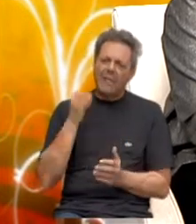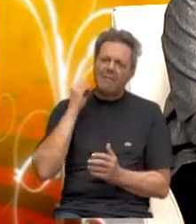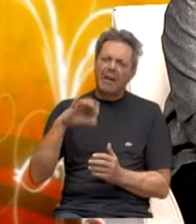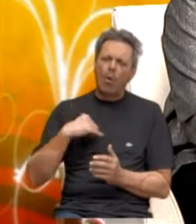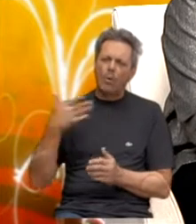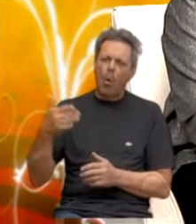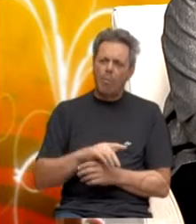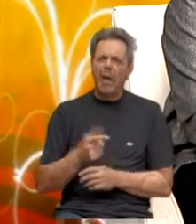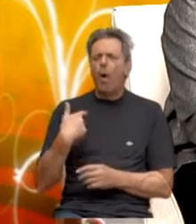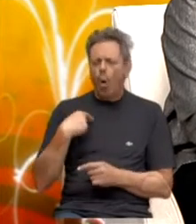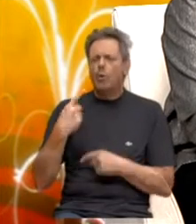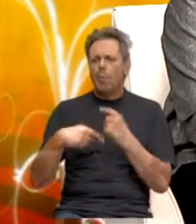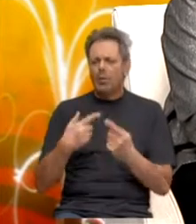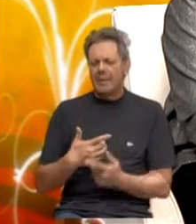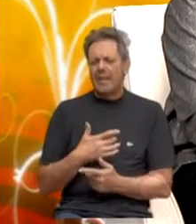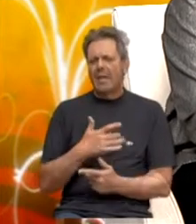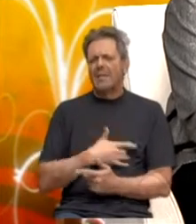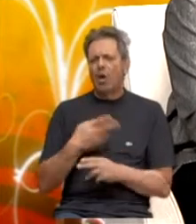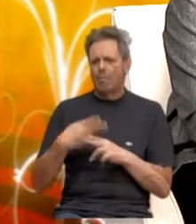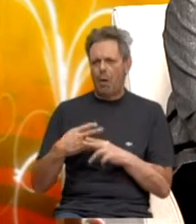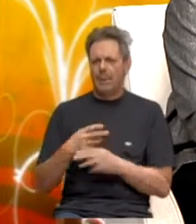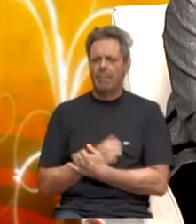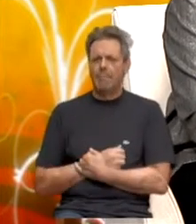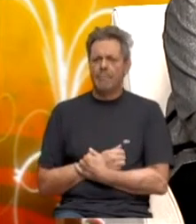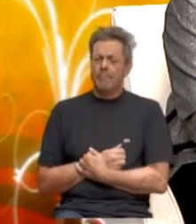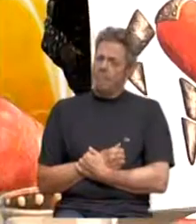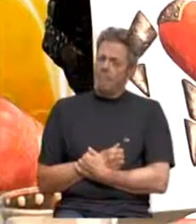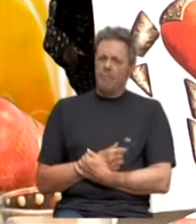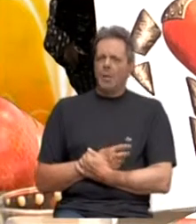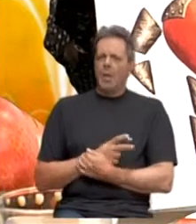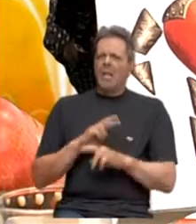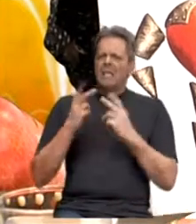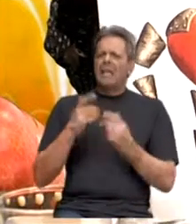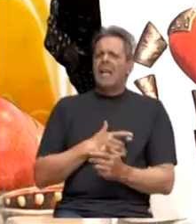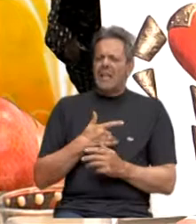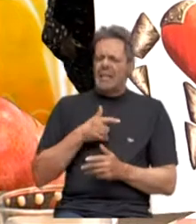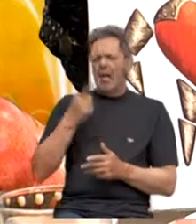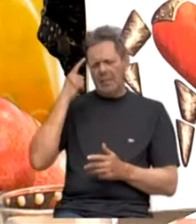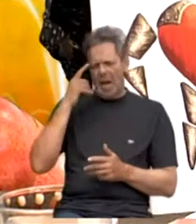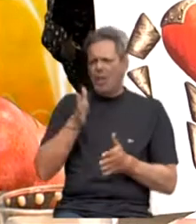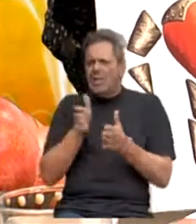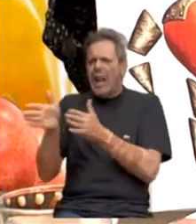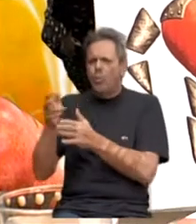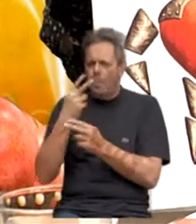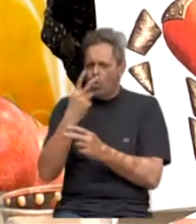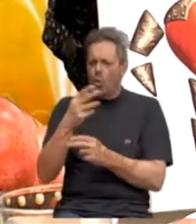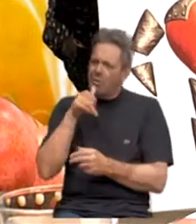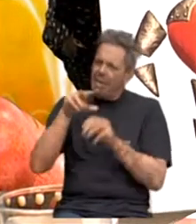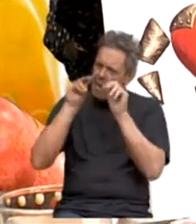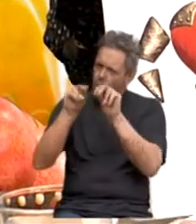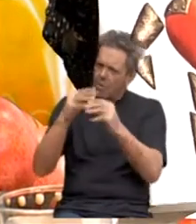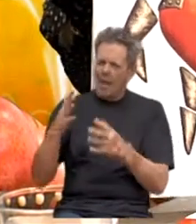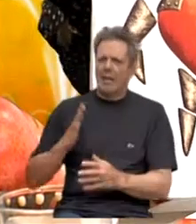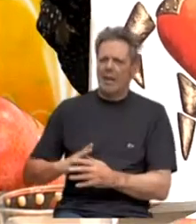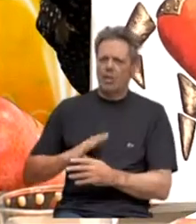posljedica kardiovaskularnih bolesti. Cilj Svjetskog dana srca je, dakle, skrenuti pozornost, ali i educirati